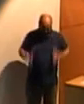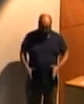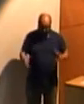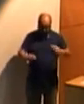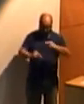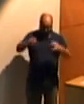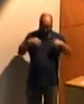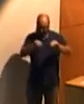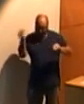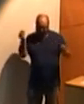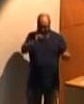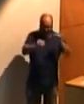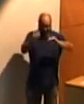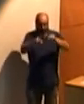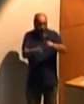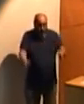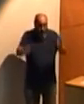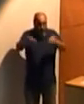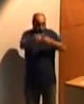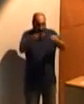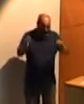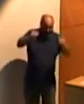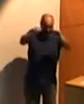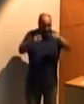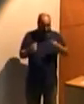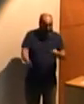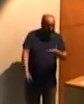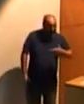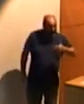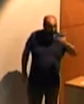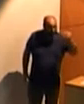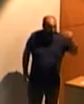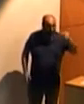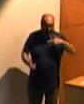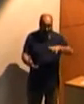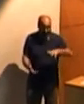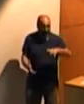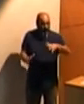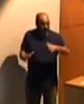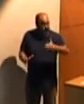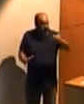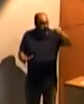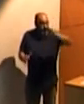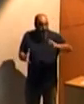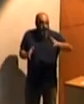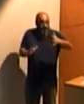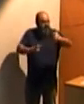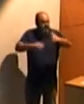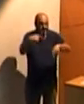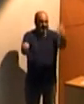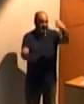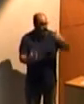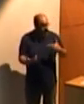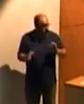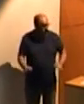construit comme un mur comme une maison est-ce que ça va améliorer et accomplir ce que nous sommes est ce que c'est ce que nous